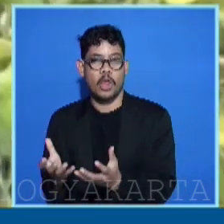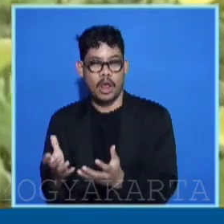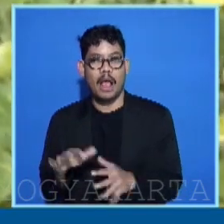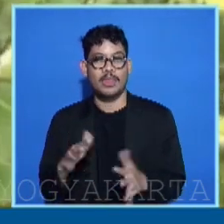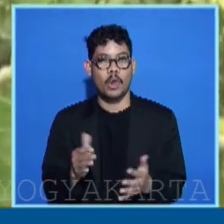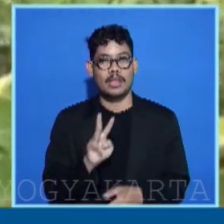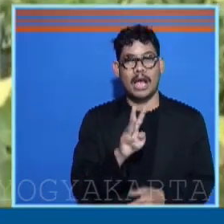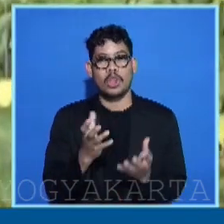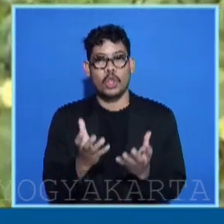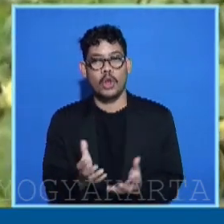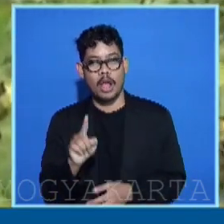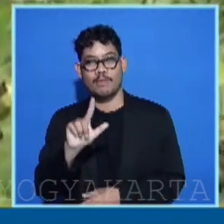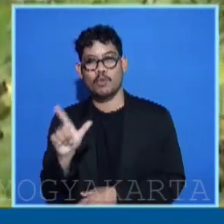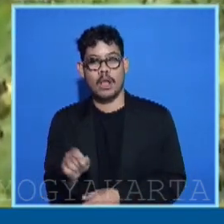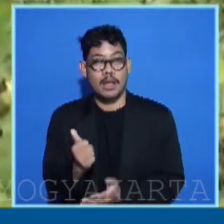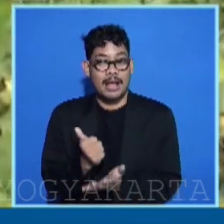tonulak